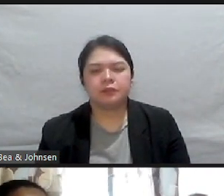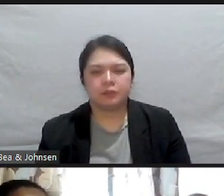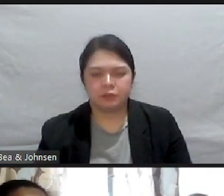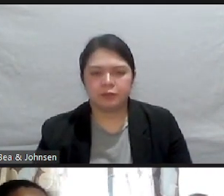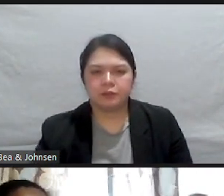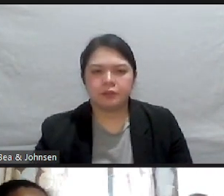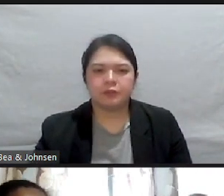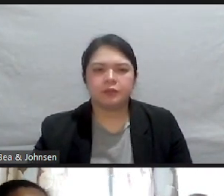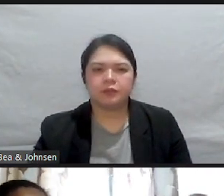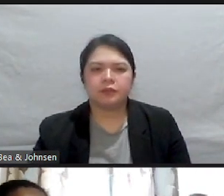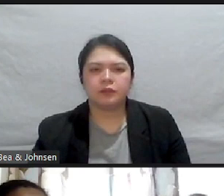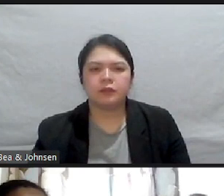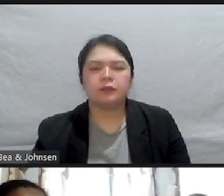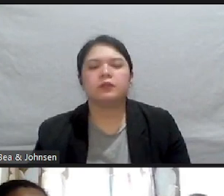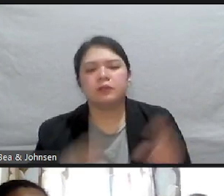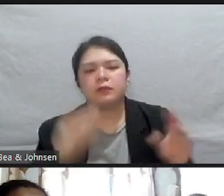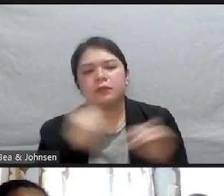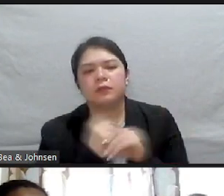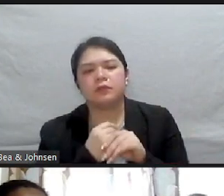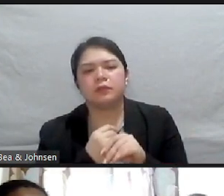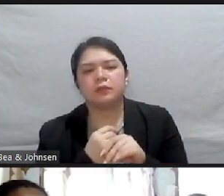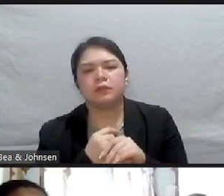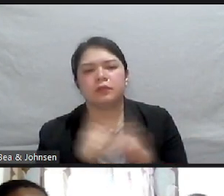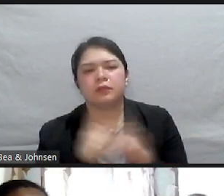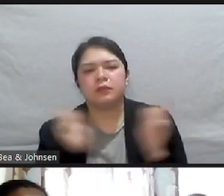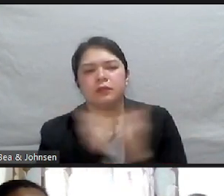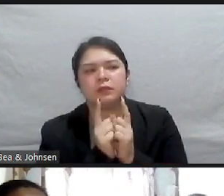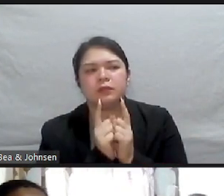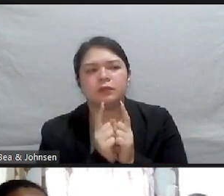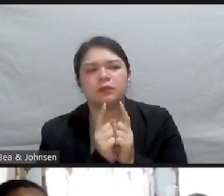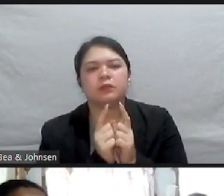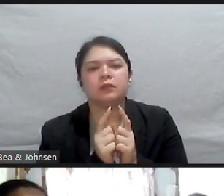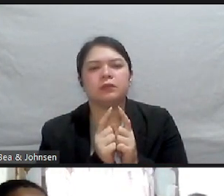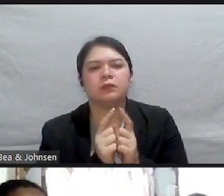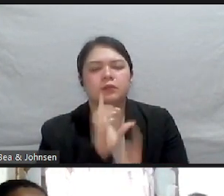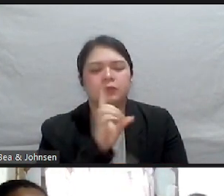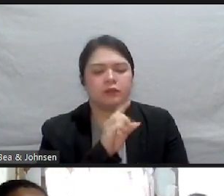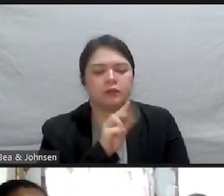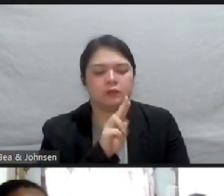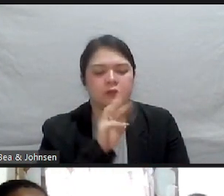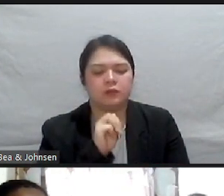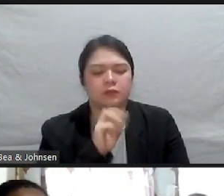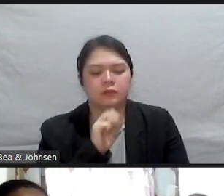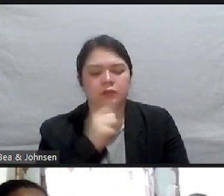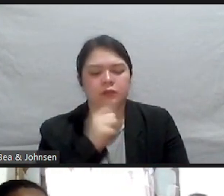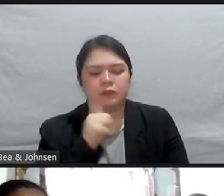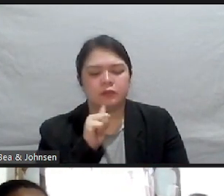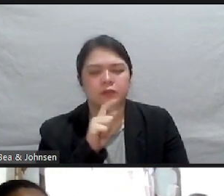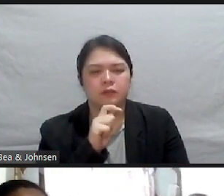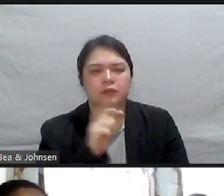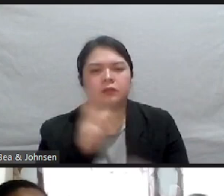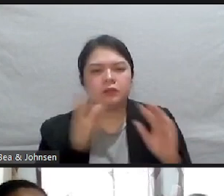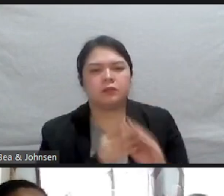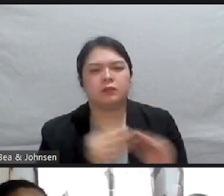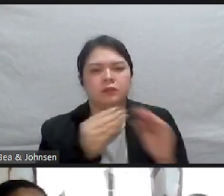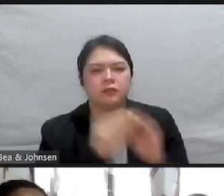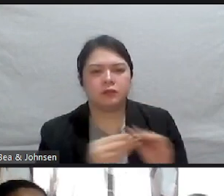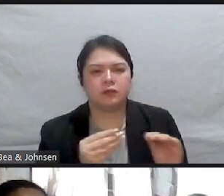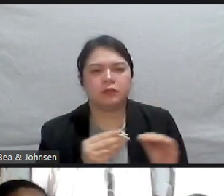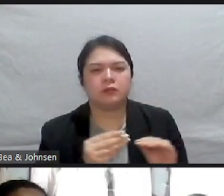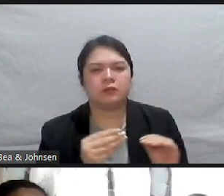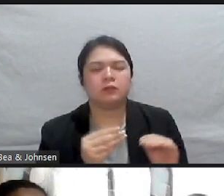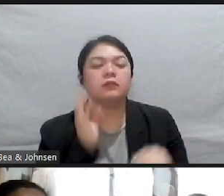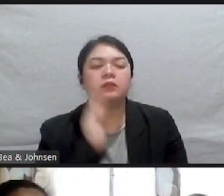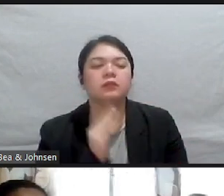Oh, may kikwento po ako dyan. Ano? May namita kong teacher sa Dumagat. At kinento niya na dahil nga sa